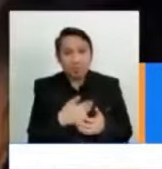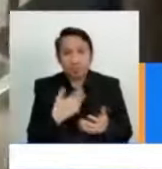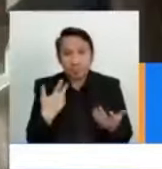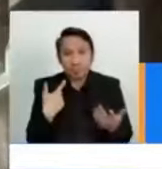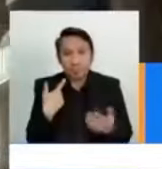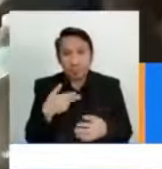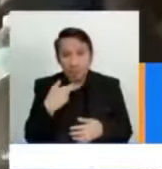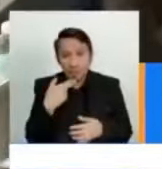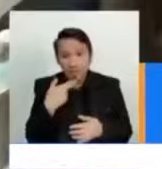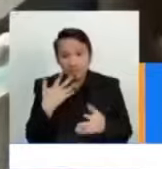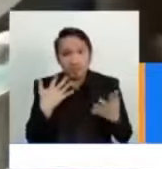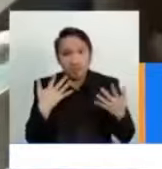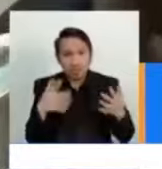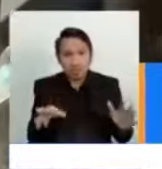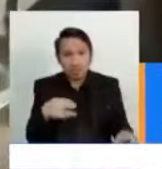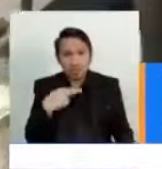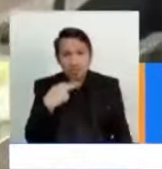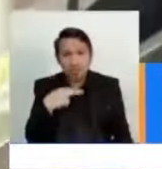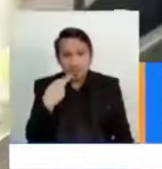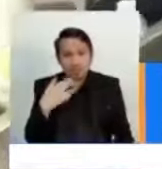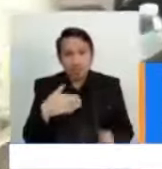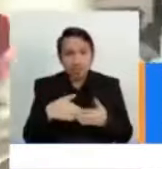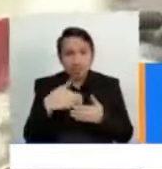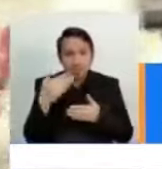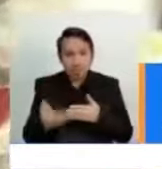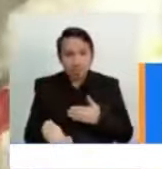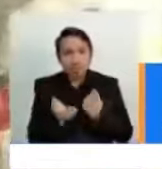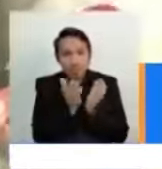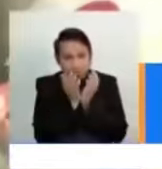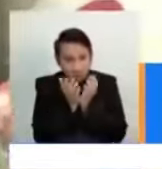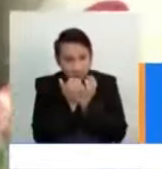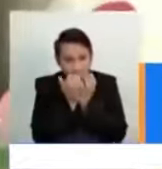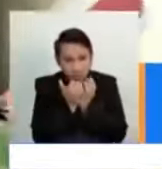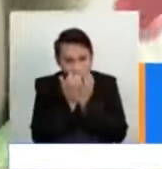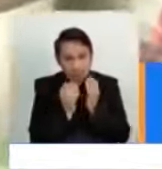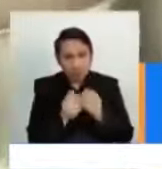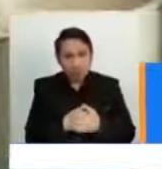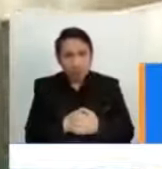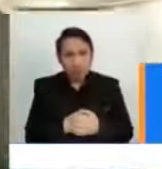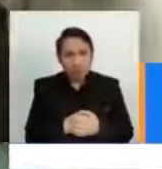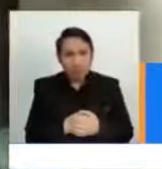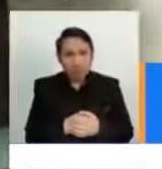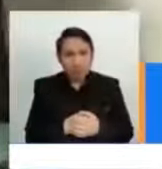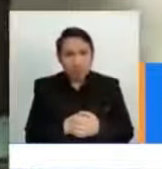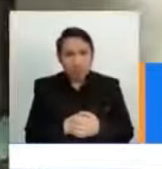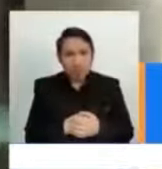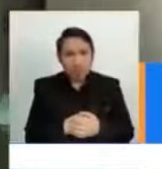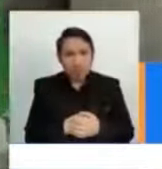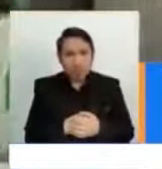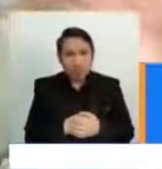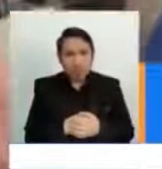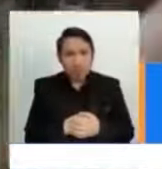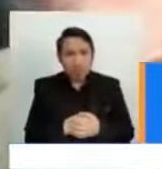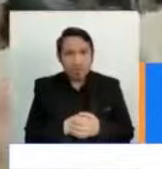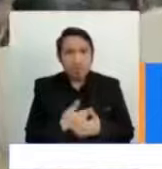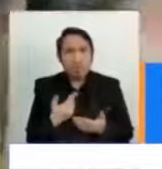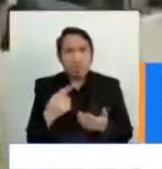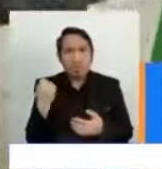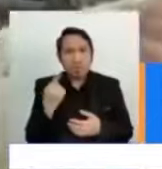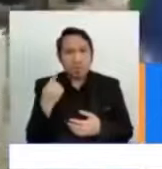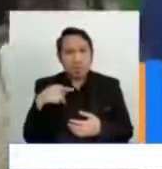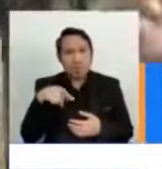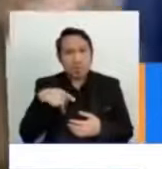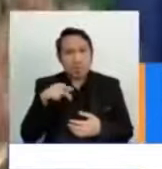rice, right, dito naman tayo sa sabaw. Sa sabaw? Oo, pero, sabaw. Paris ba talaga ka nag-umpisa? Paris, yes, lang? Paris. Hindi nung una muna hindi